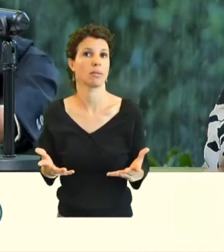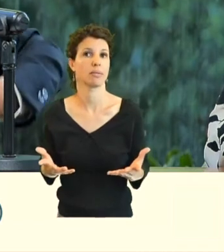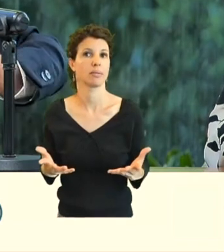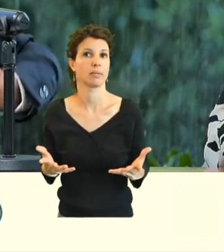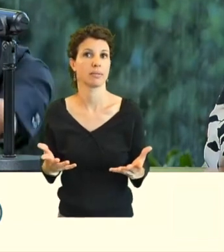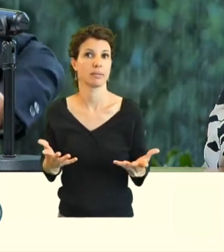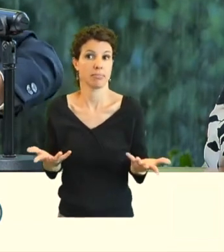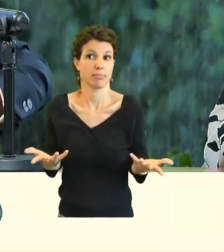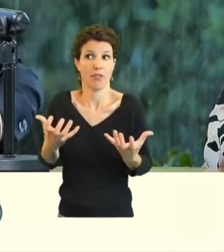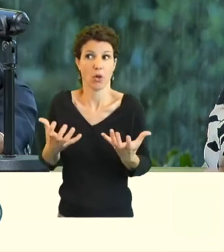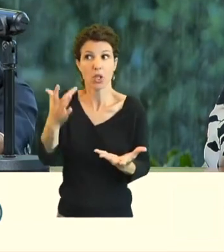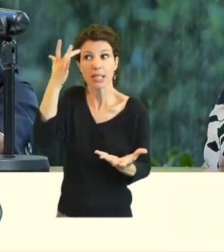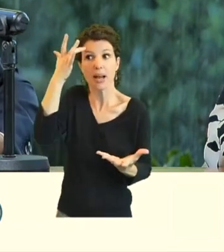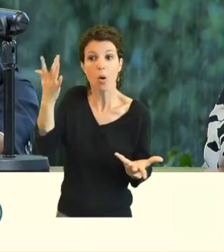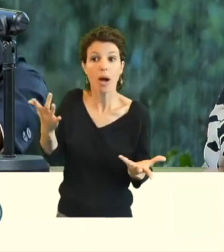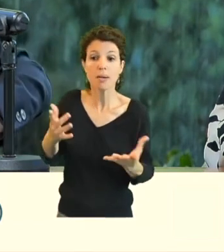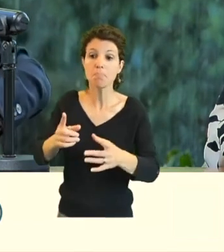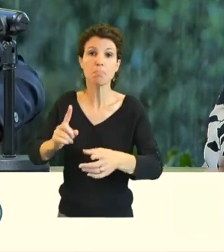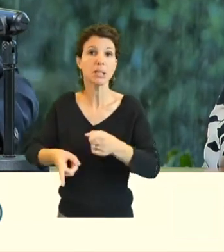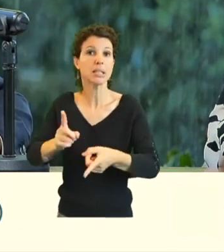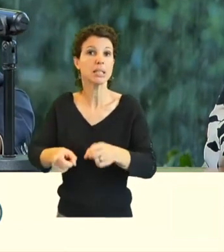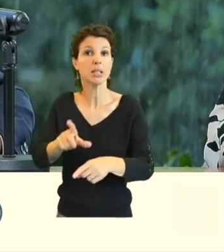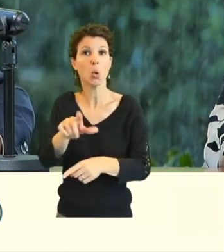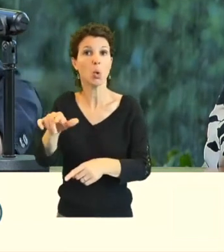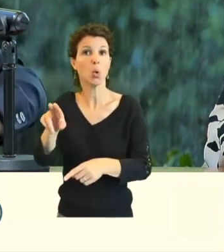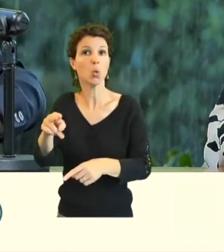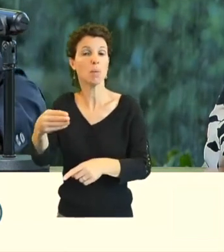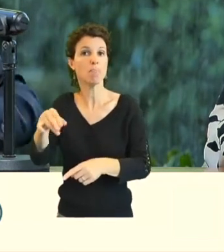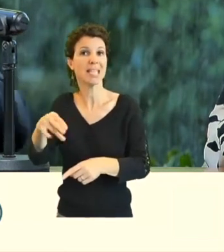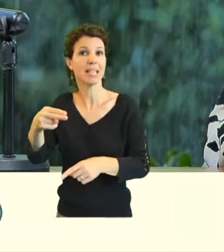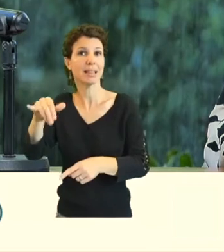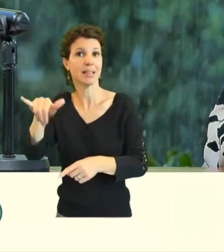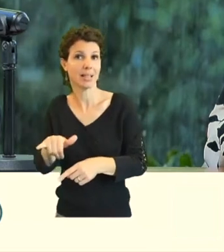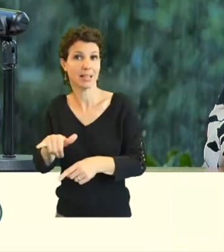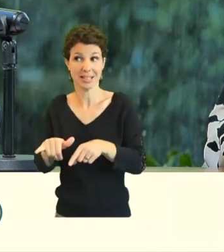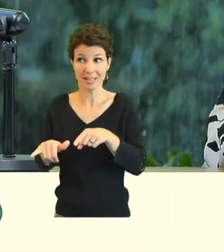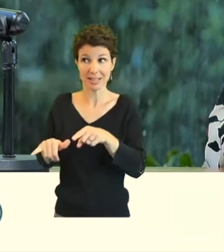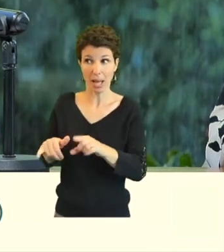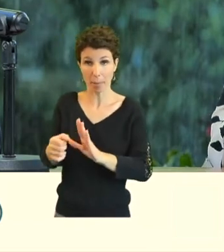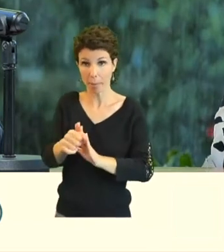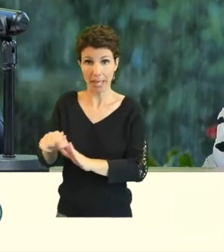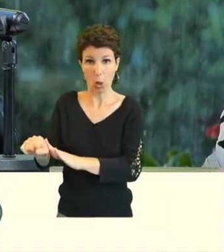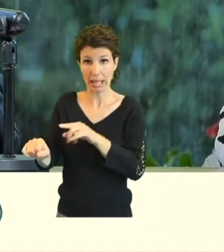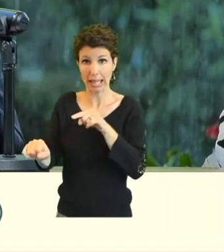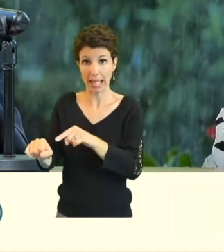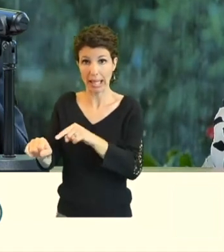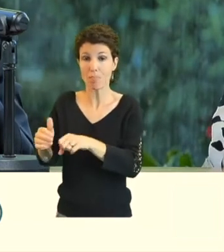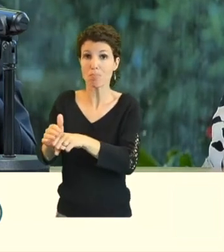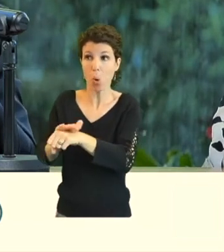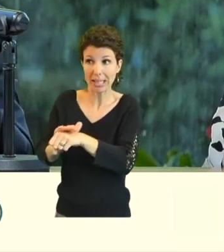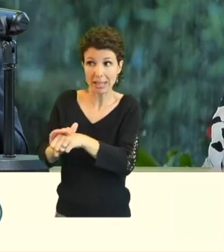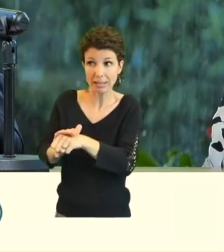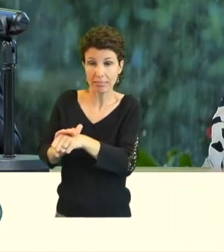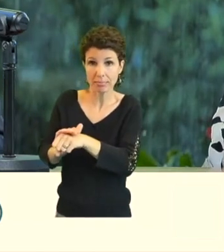si la piscine de Ligny reste une priorité politique de la